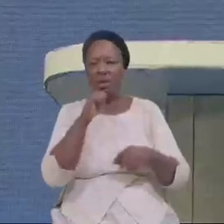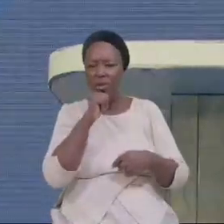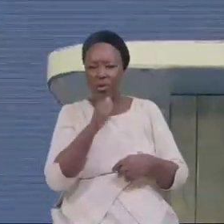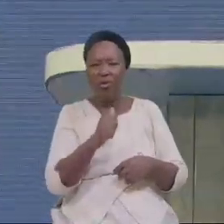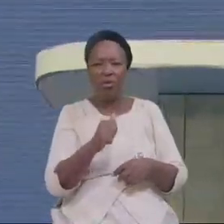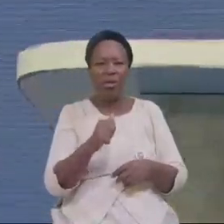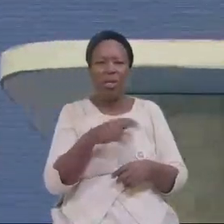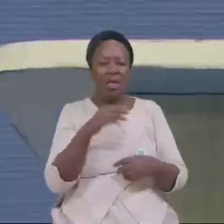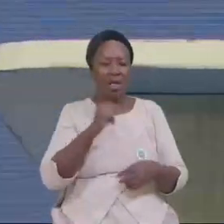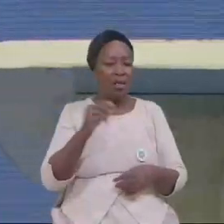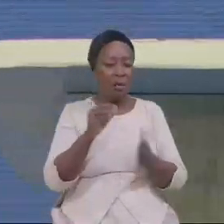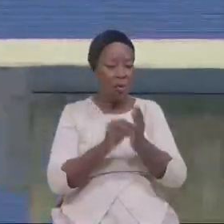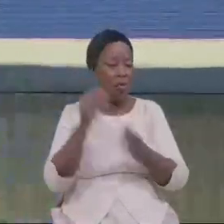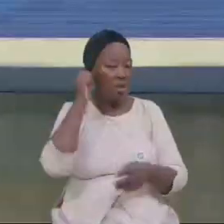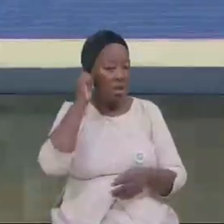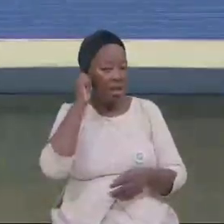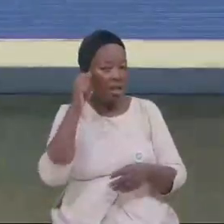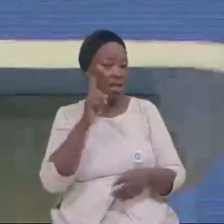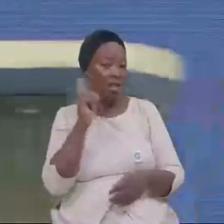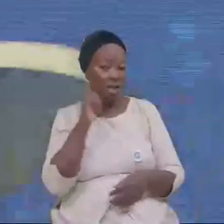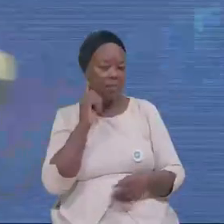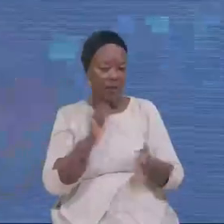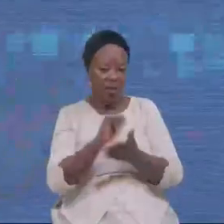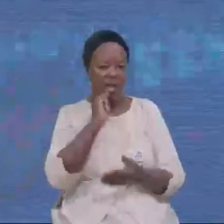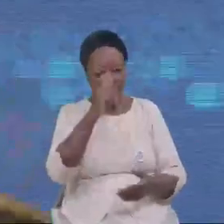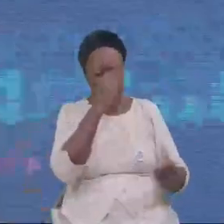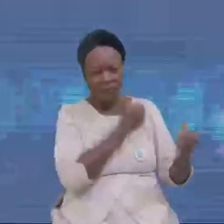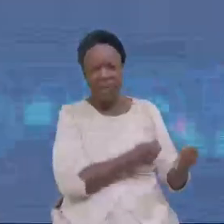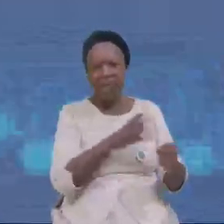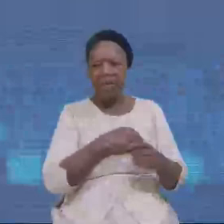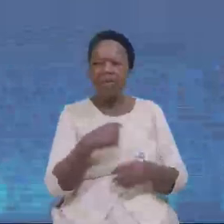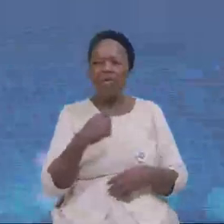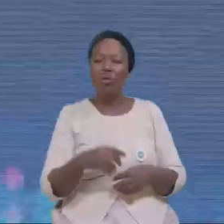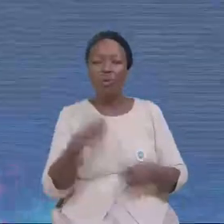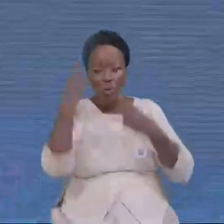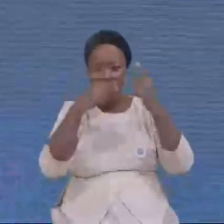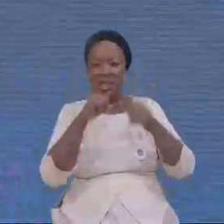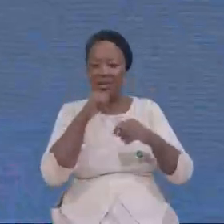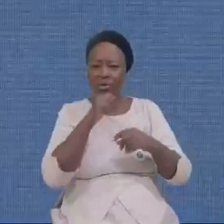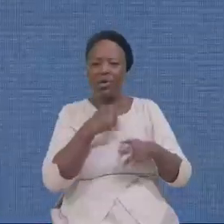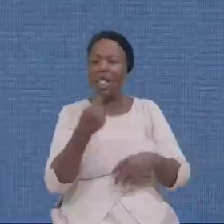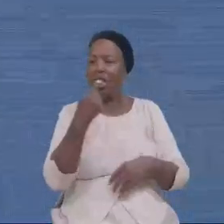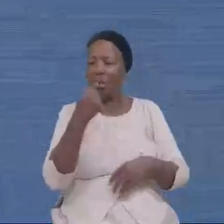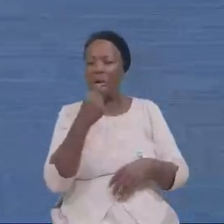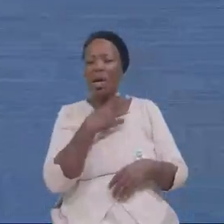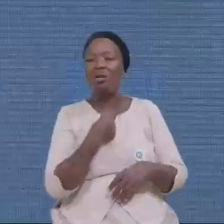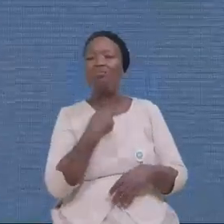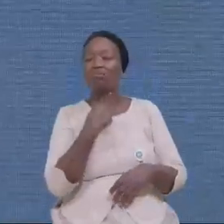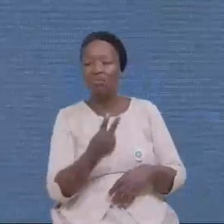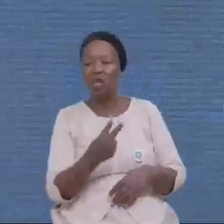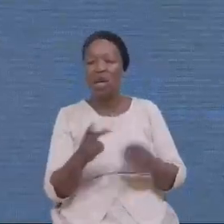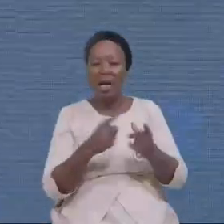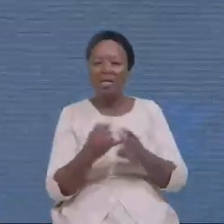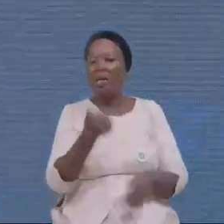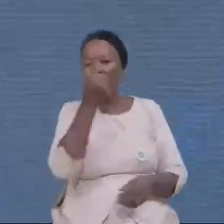Ça, c'est la foi. Il ne considéra point que sa langue et que sa corde vocale étaient muettes.